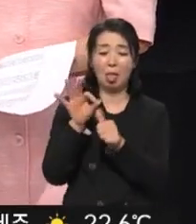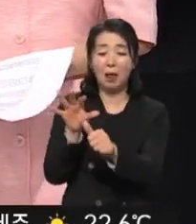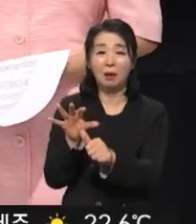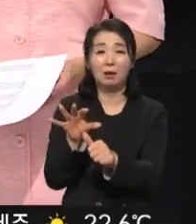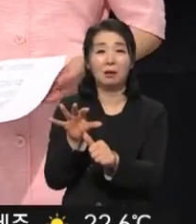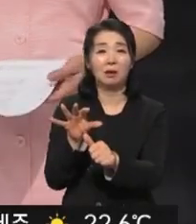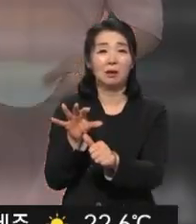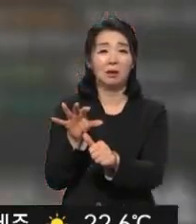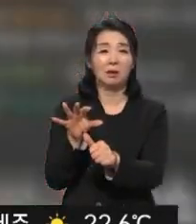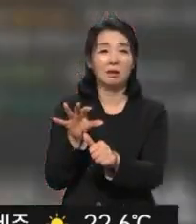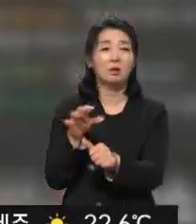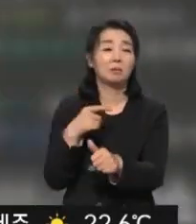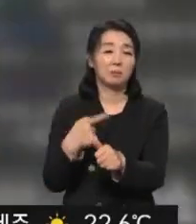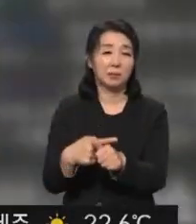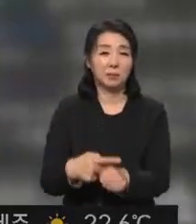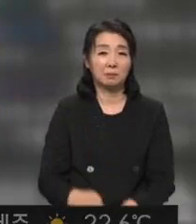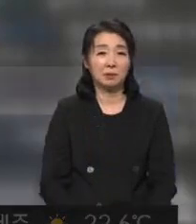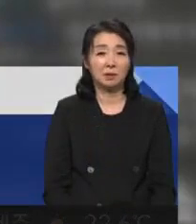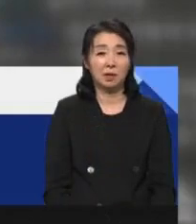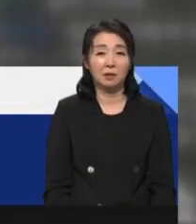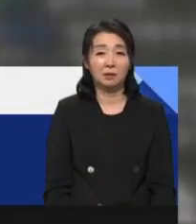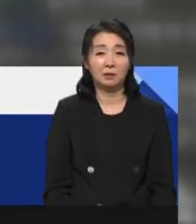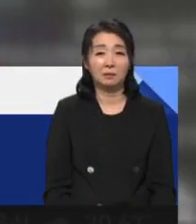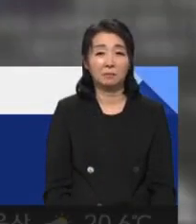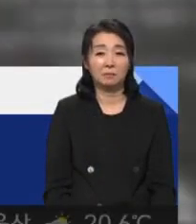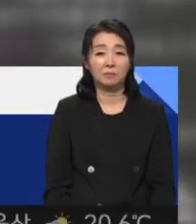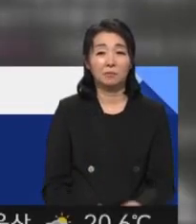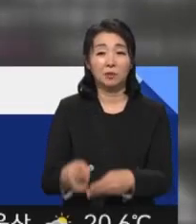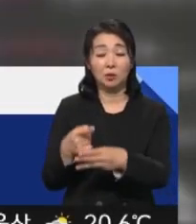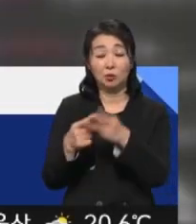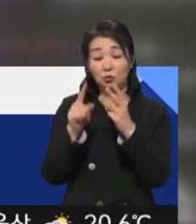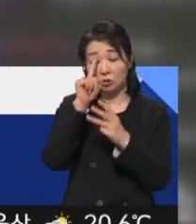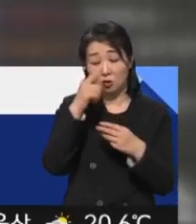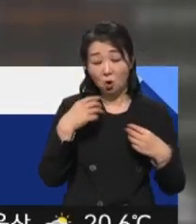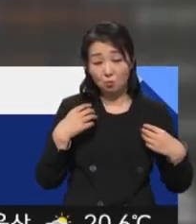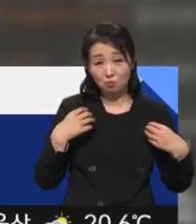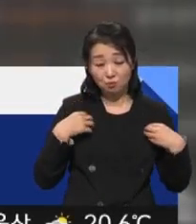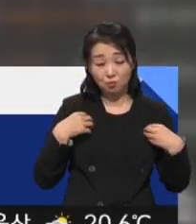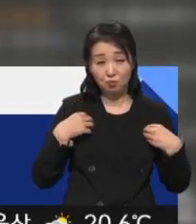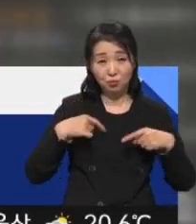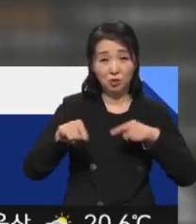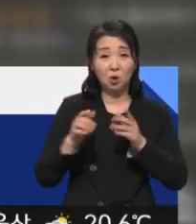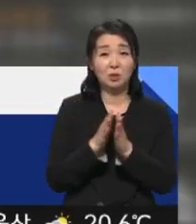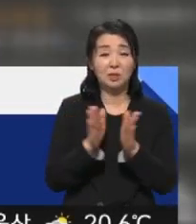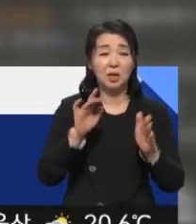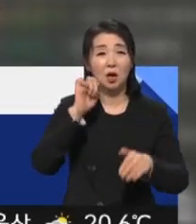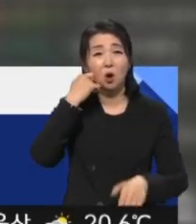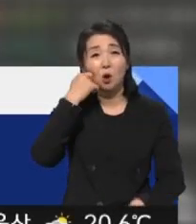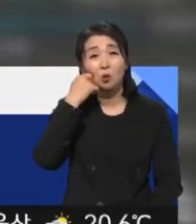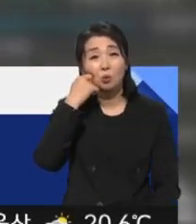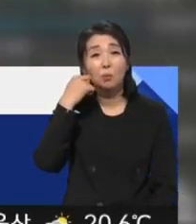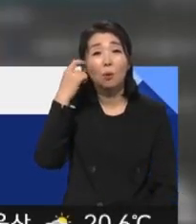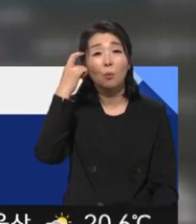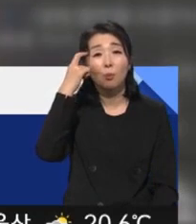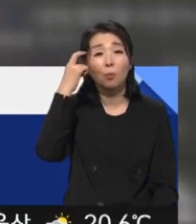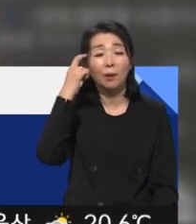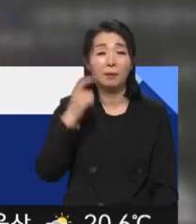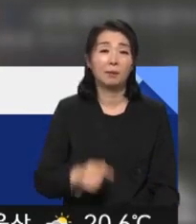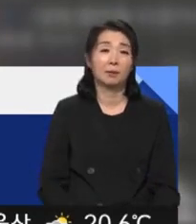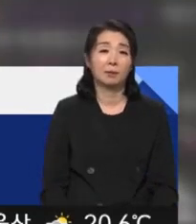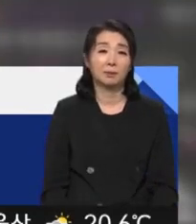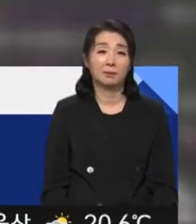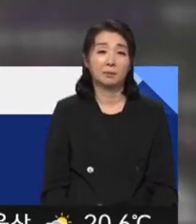비판했습니다. 윤석열 정부가 출범을 하고도 이렇게 어려움에 빠져 있는 것이